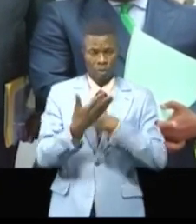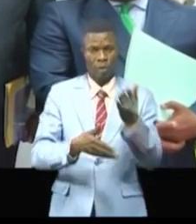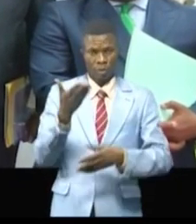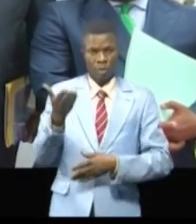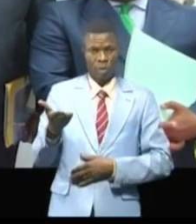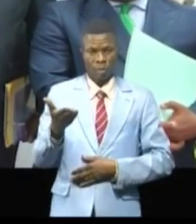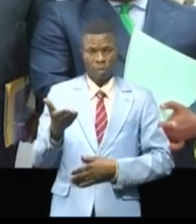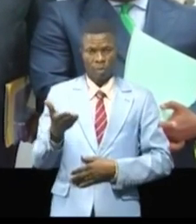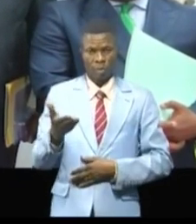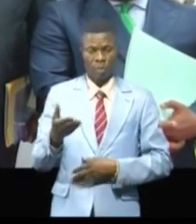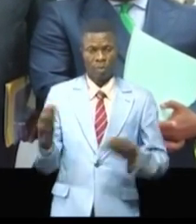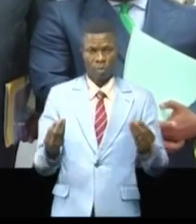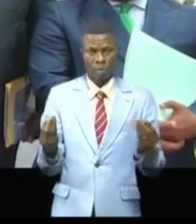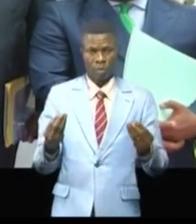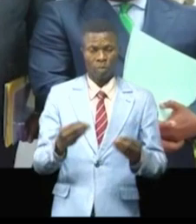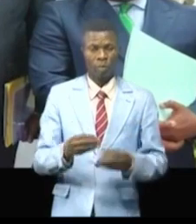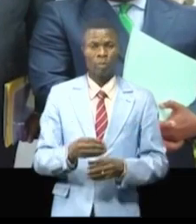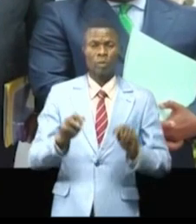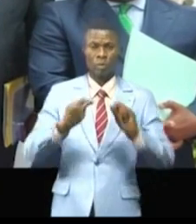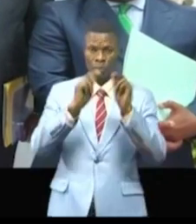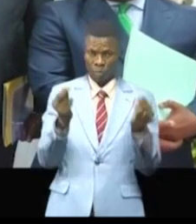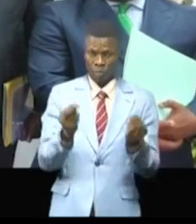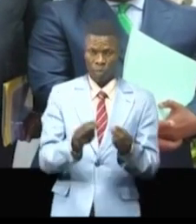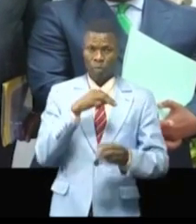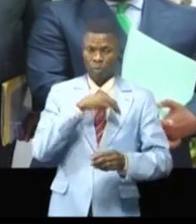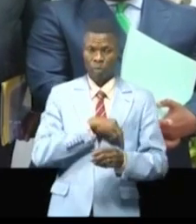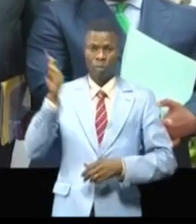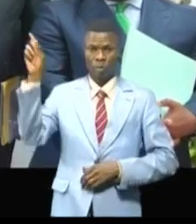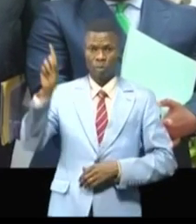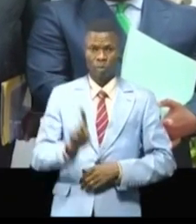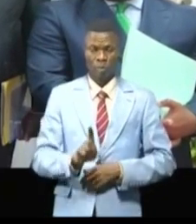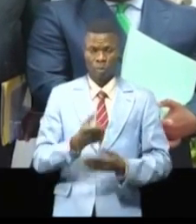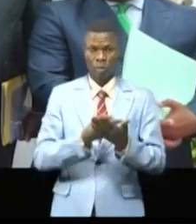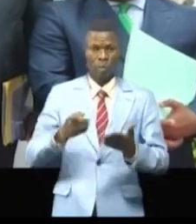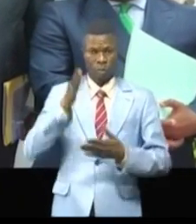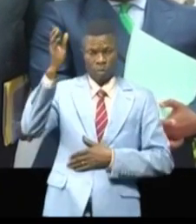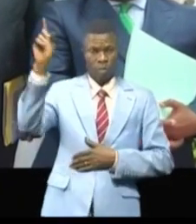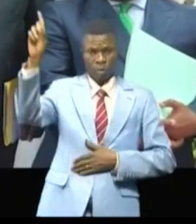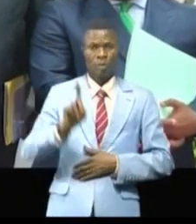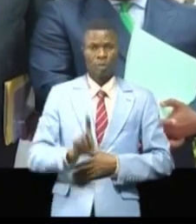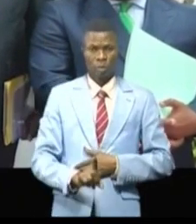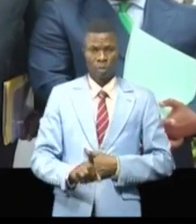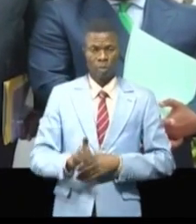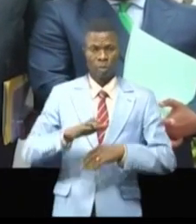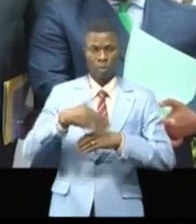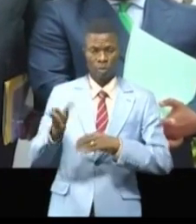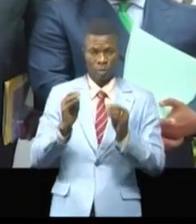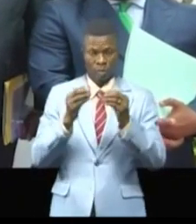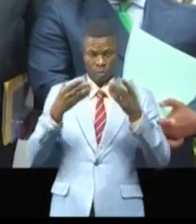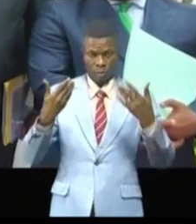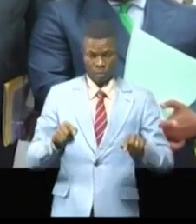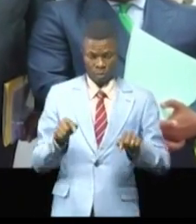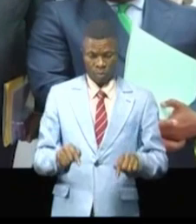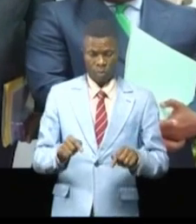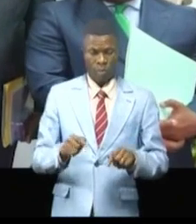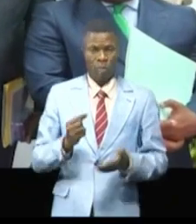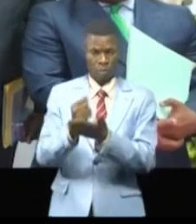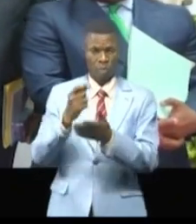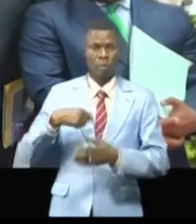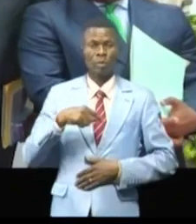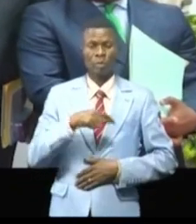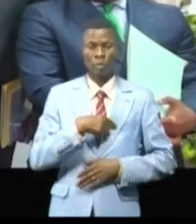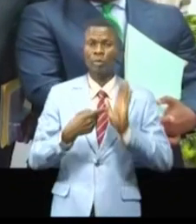fait. Du fait qu'il y a une mission aussi qui va arriver la semaine prochaine. Et après cette réunion, ça va nous permettre aussi de